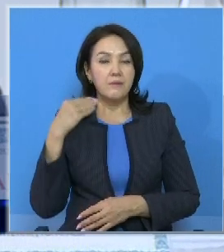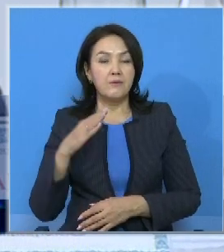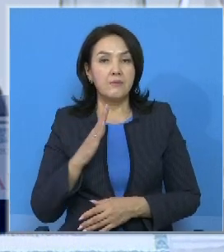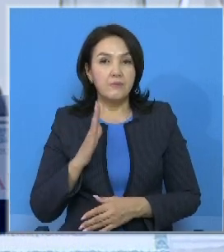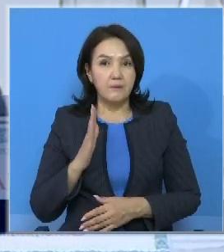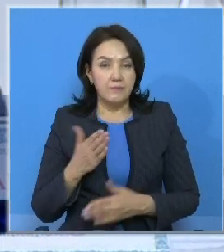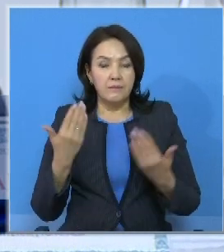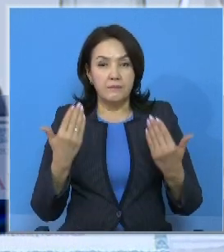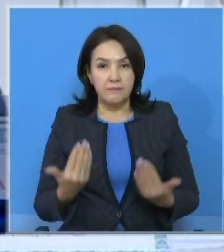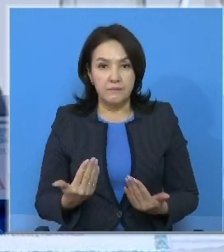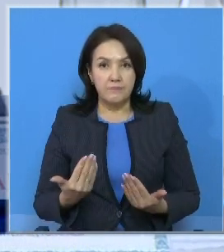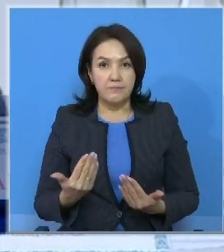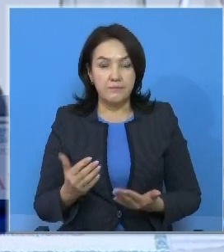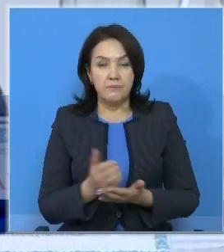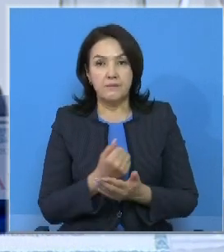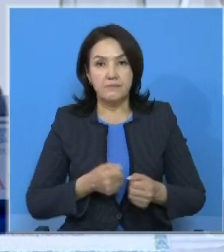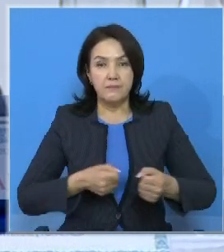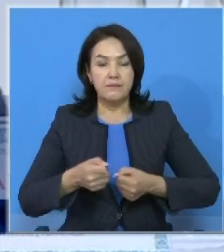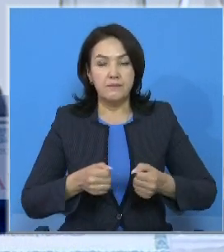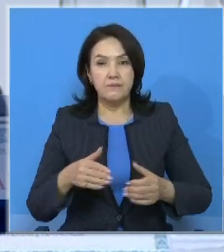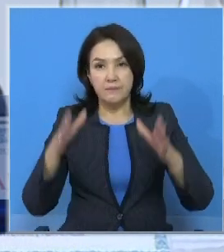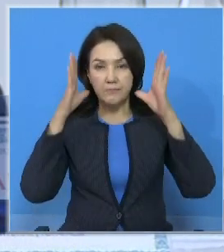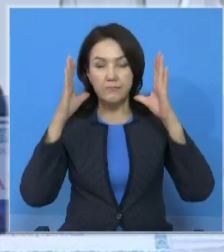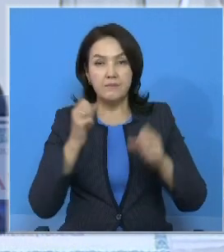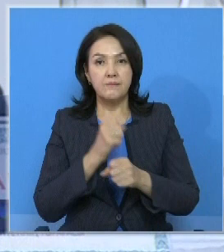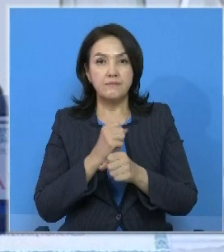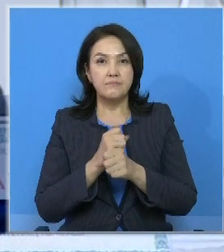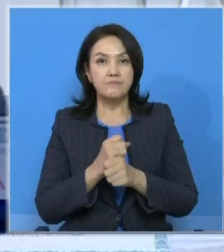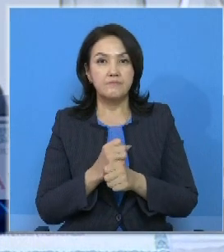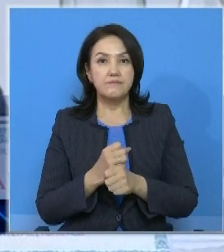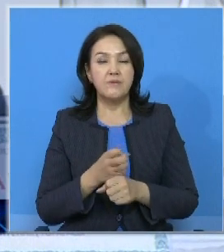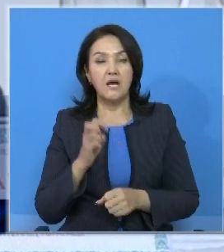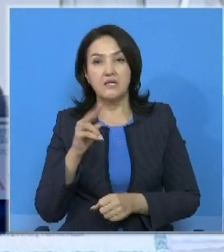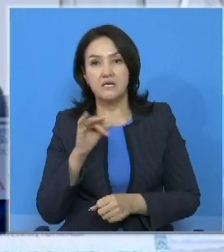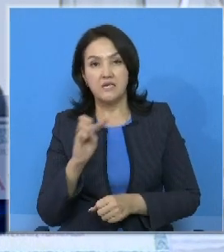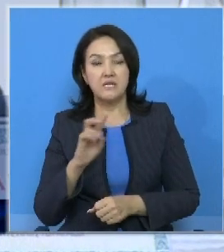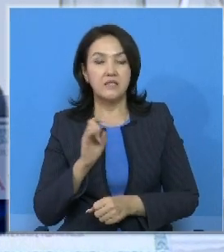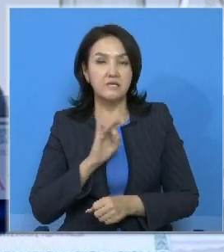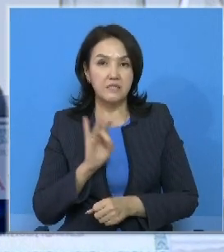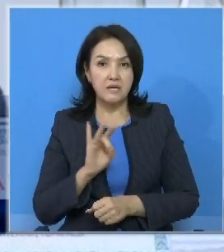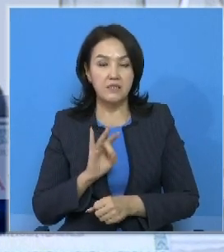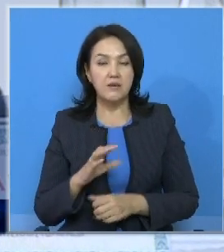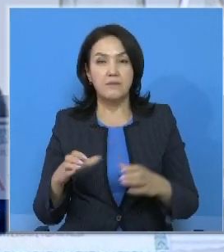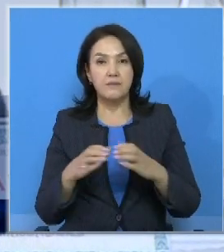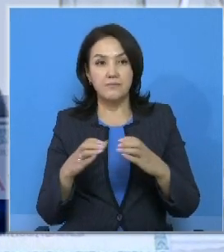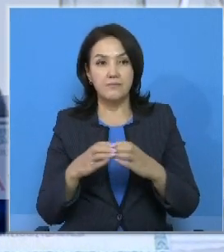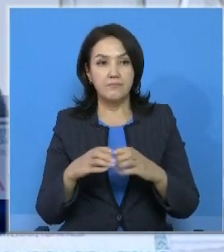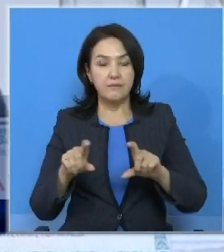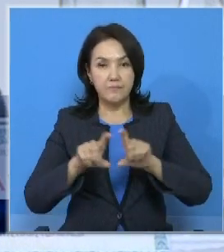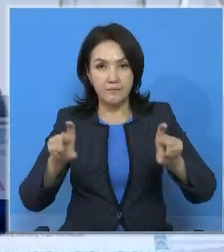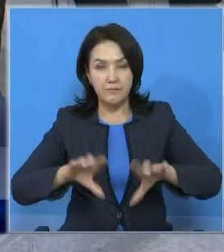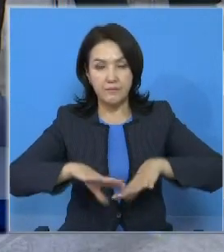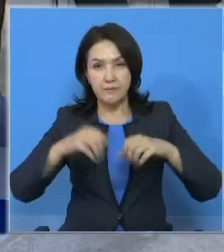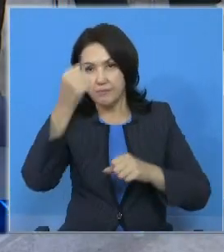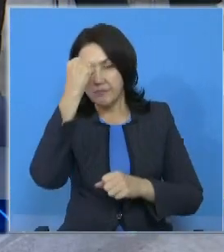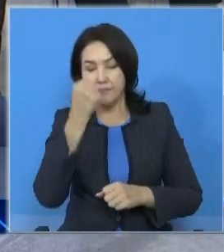нахожу управление по делам религии на Ахние, Тансар, Уналту, Орталхтарна, Улькен